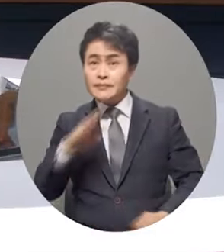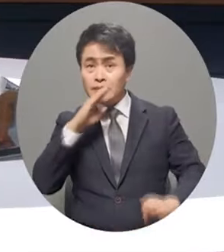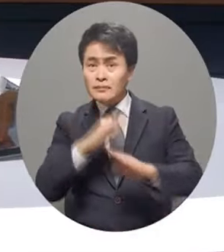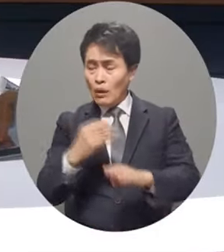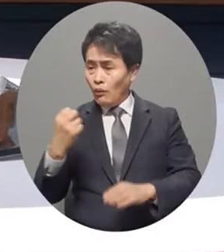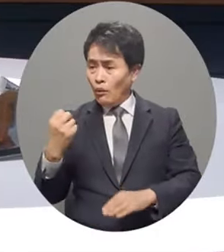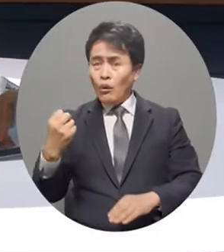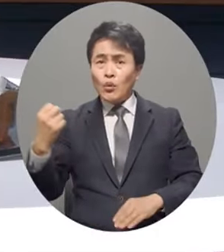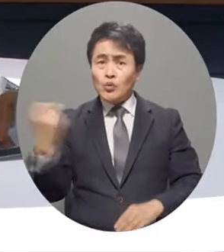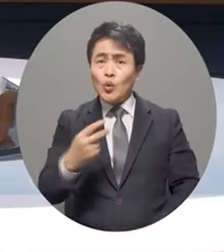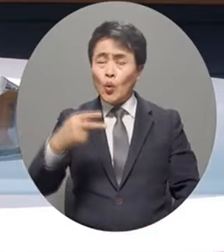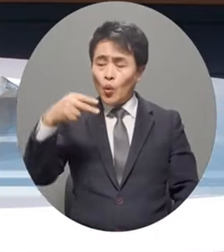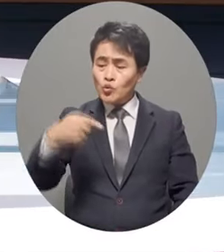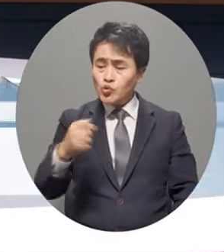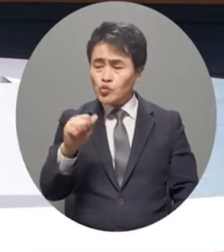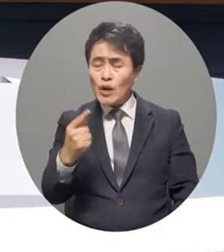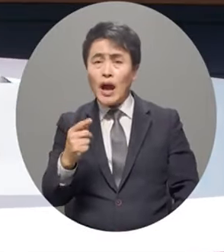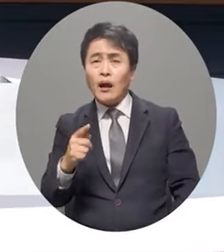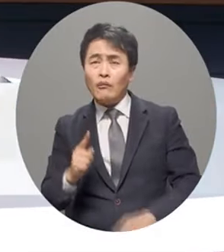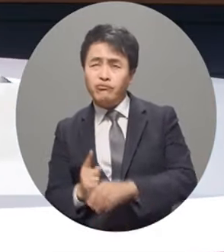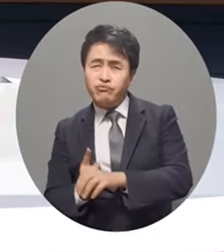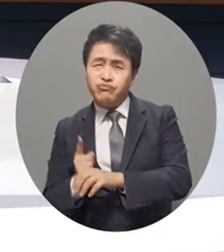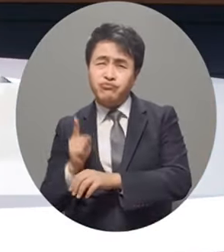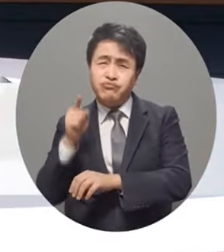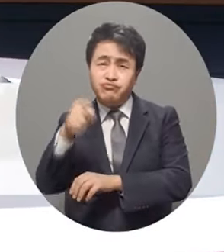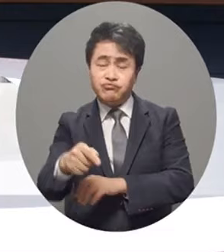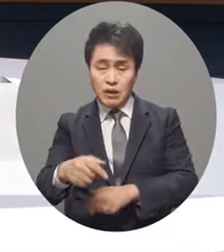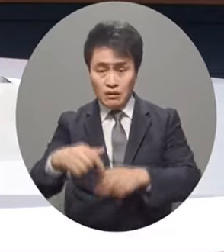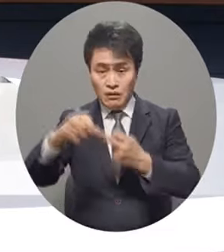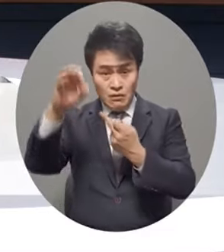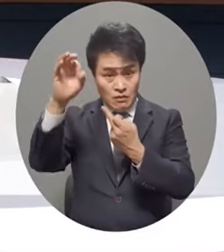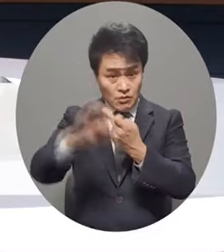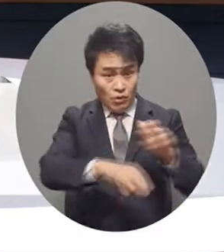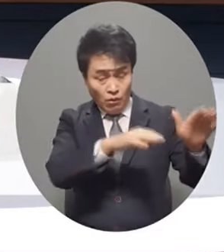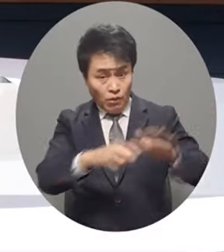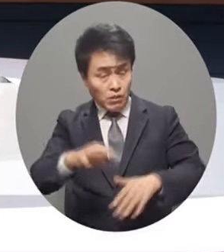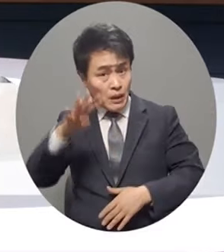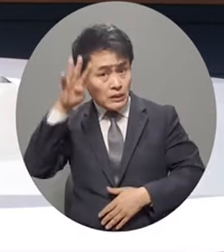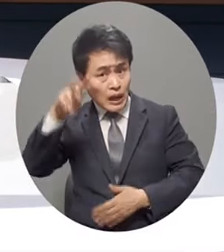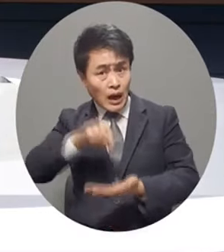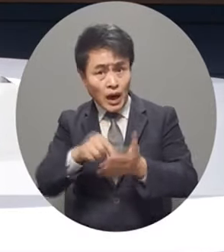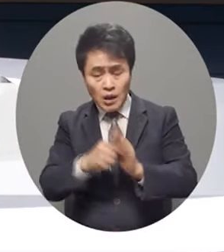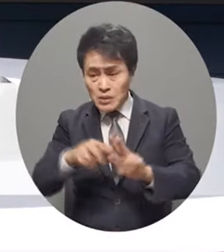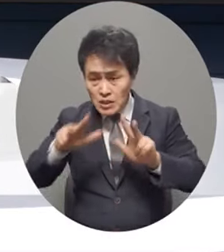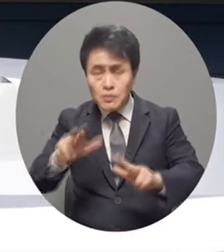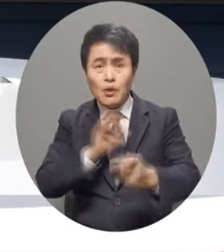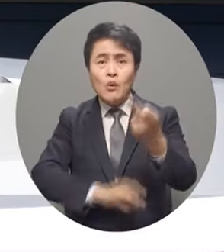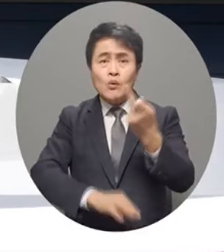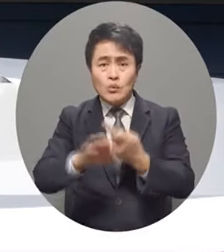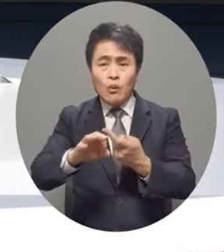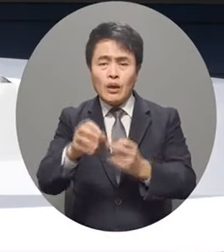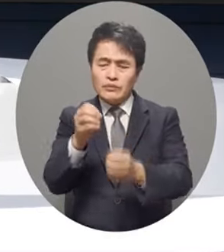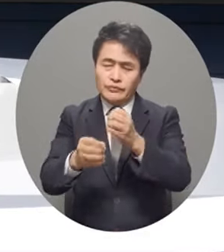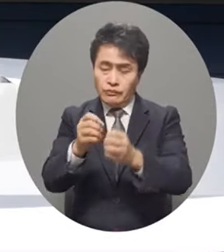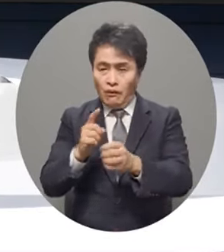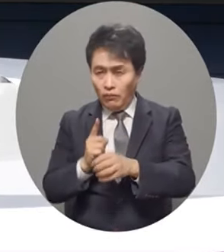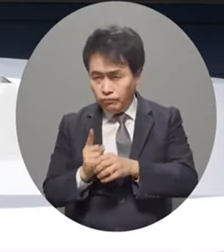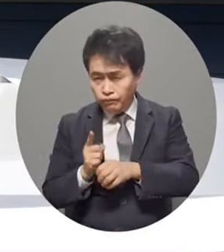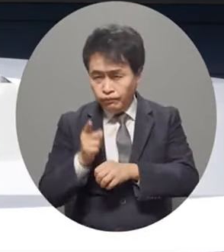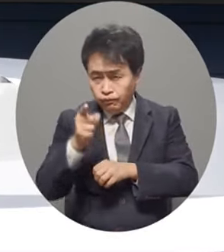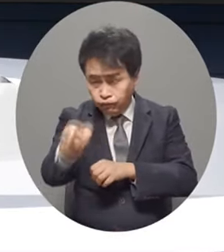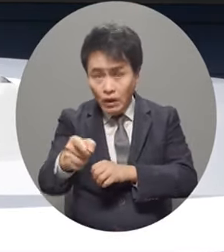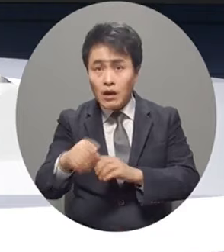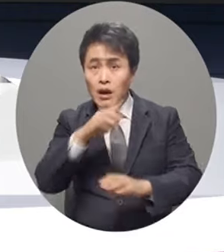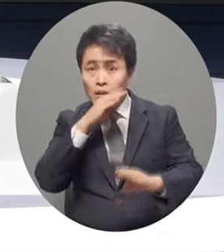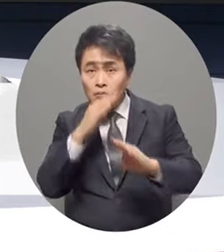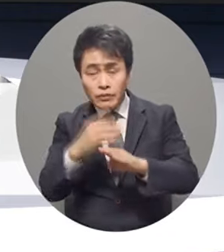북한이 또 순항미사일을 발사했습니다. 서해를 향해 쏜 지 나흘 만에 이번에는 동해에서 시험 발사에 나섰는데요.